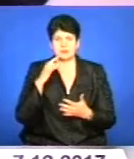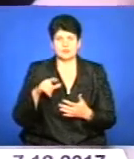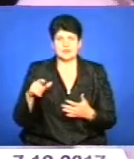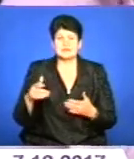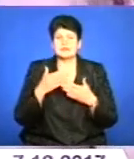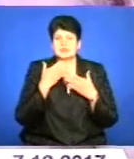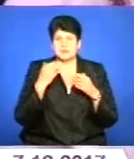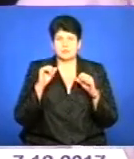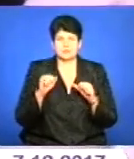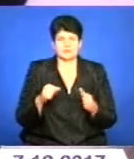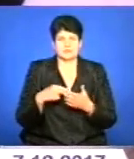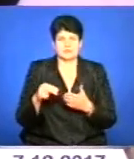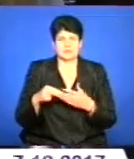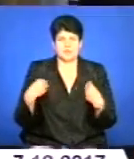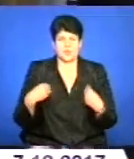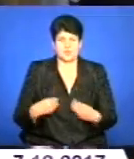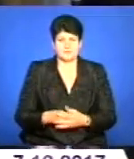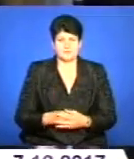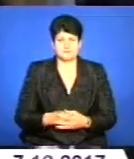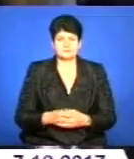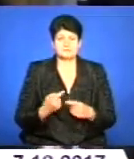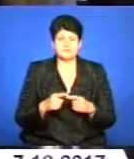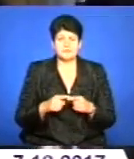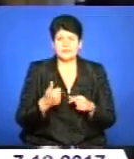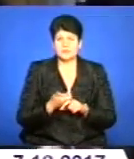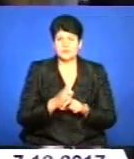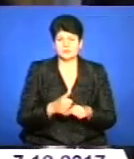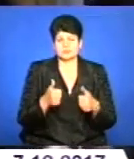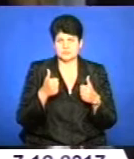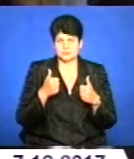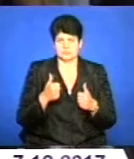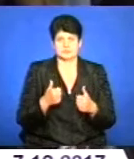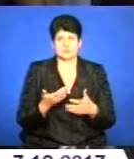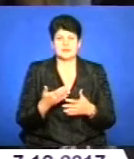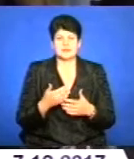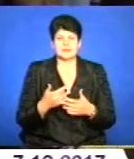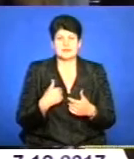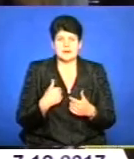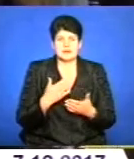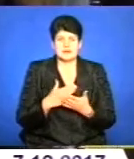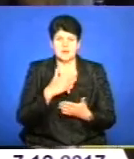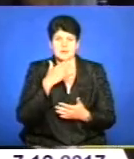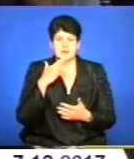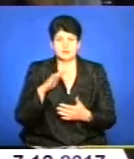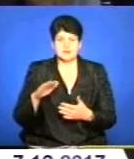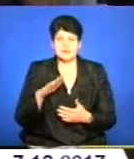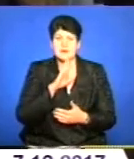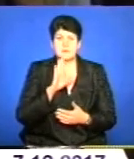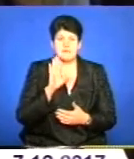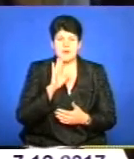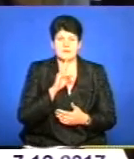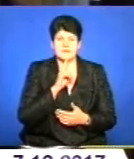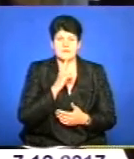не мають змоги придбати одяг. Це дуже хороша ініціатива, бо наскільки я є багатодітна мама, і дуже